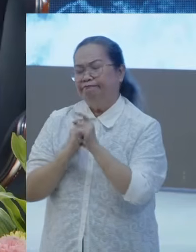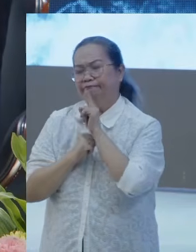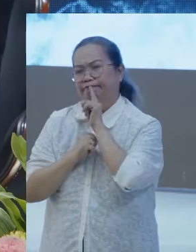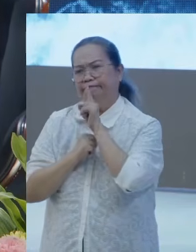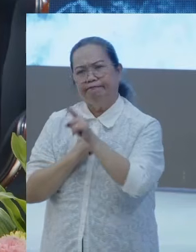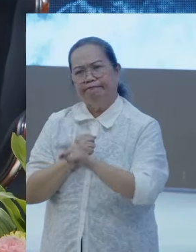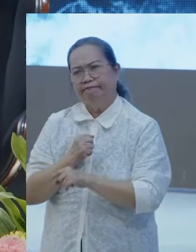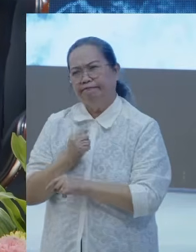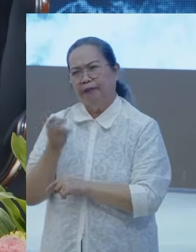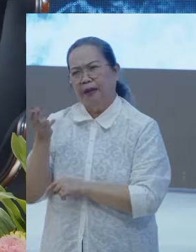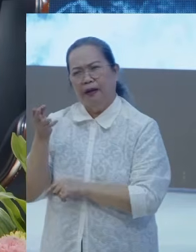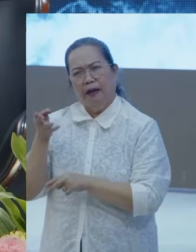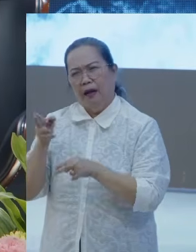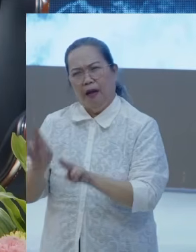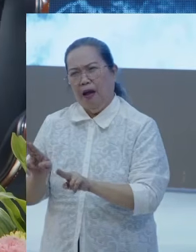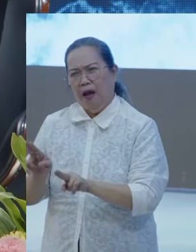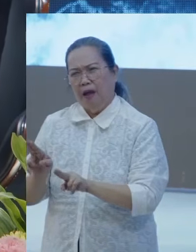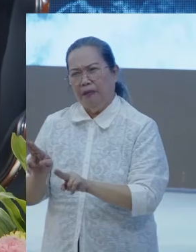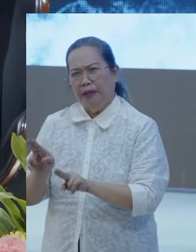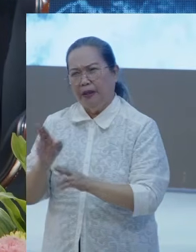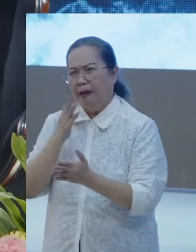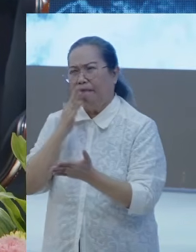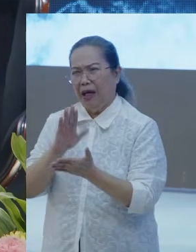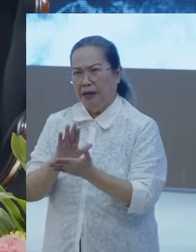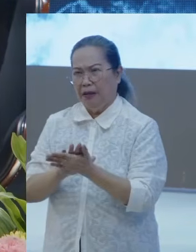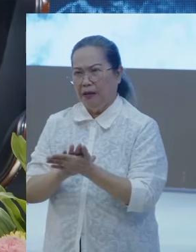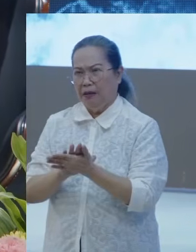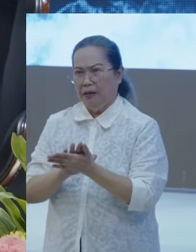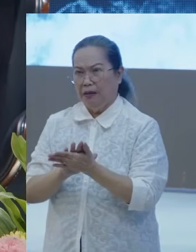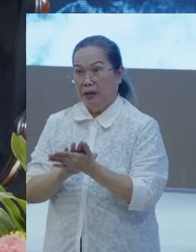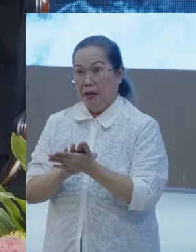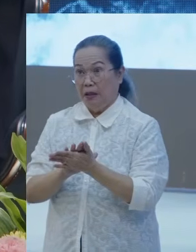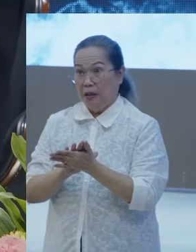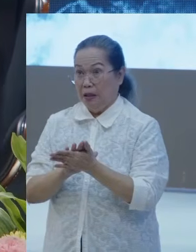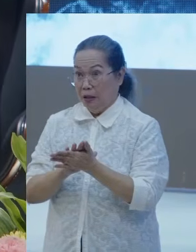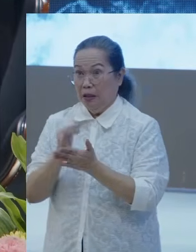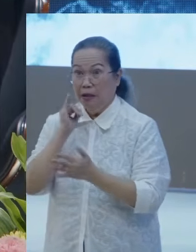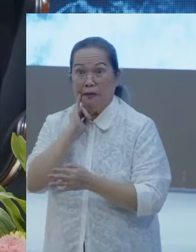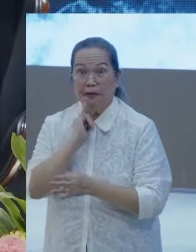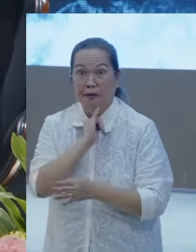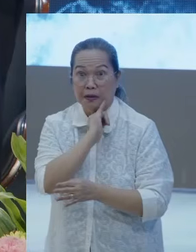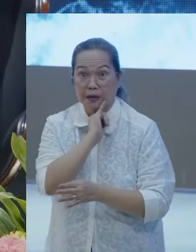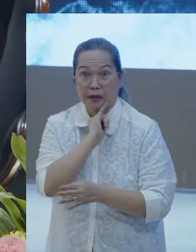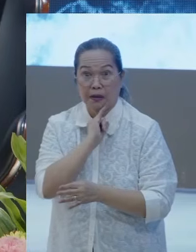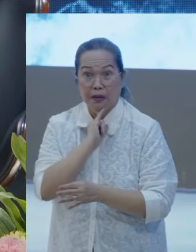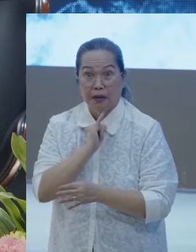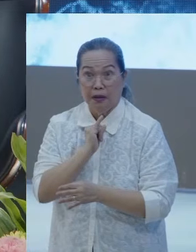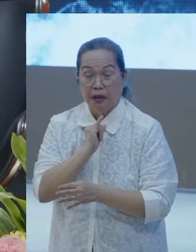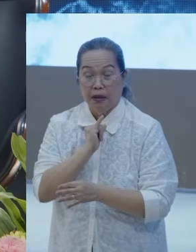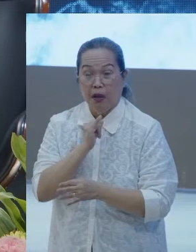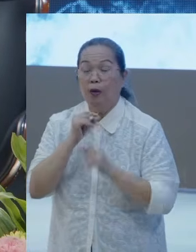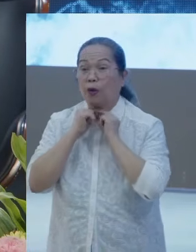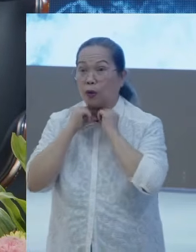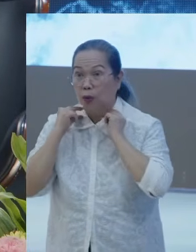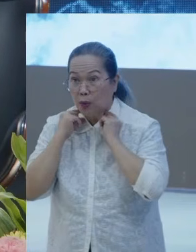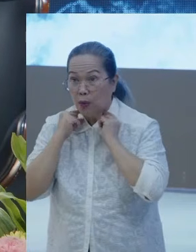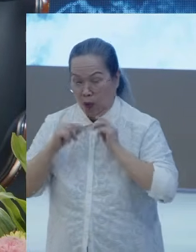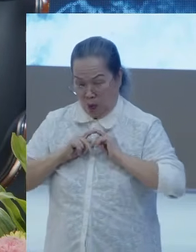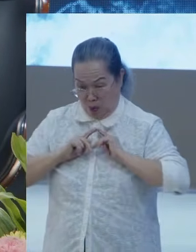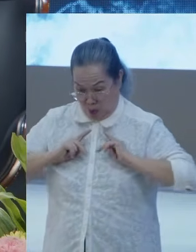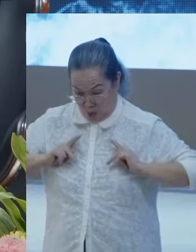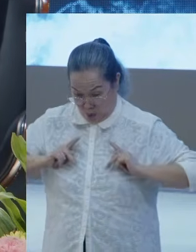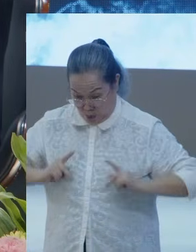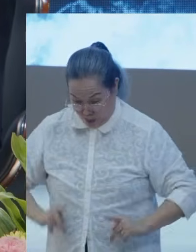ironically, ng mga relihiyoso ng Israel, mga pinuno, mga scribes and